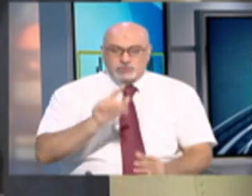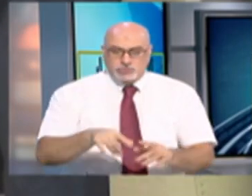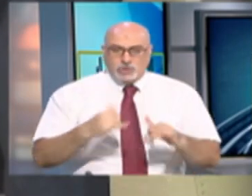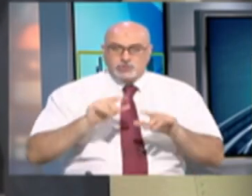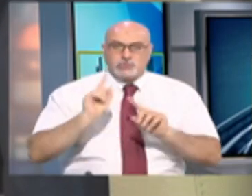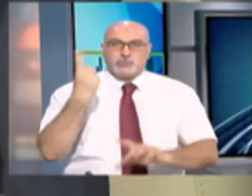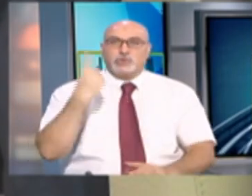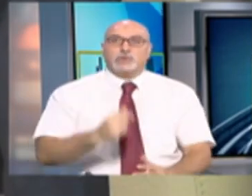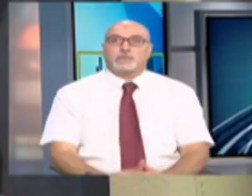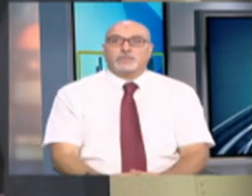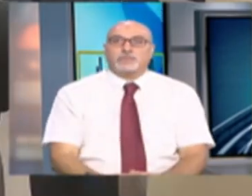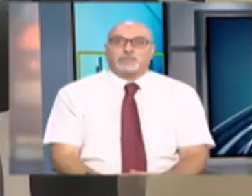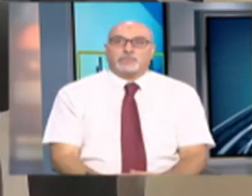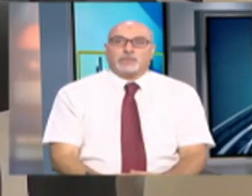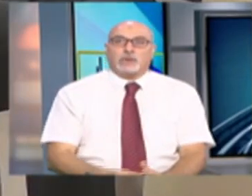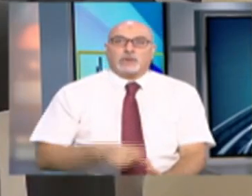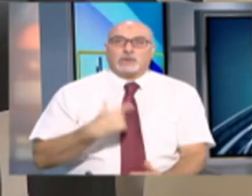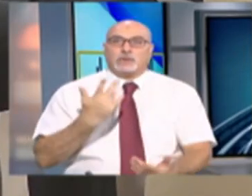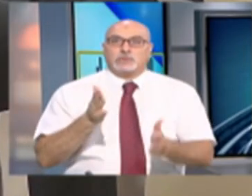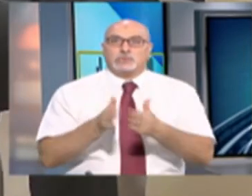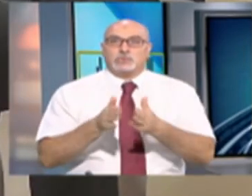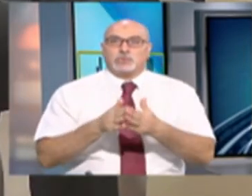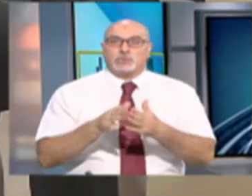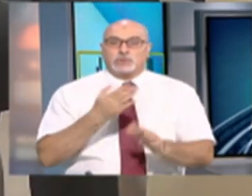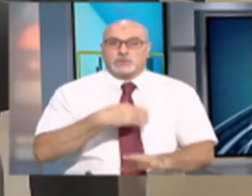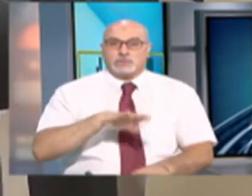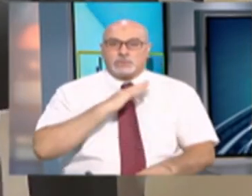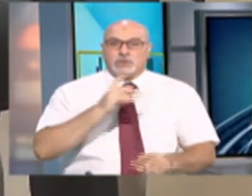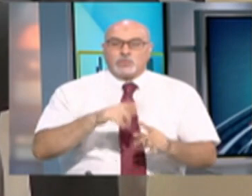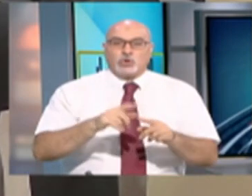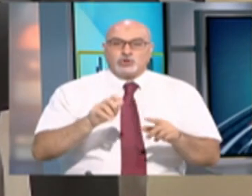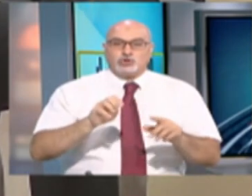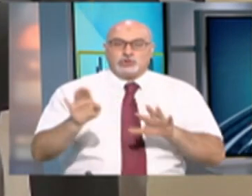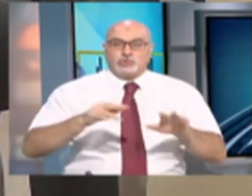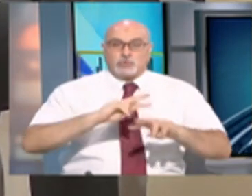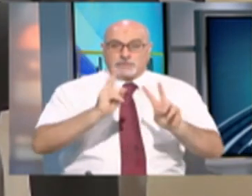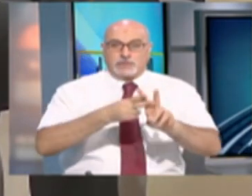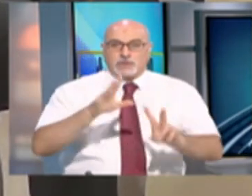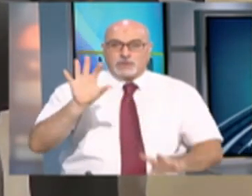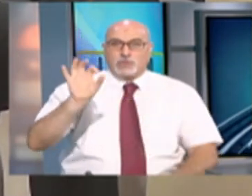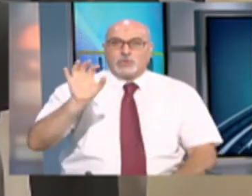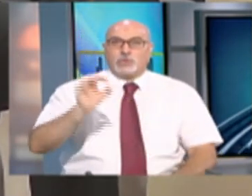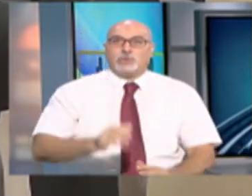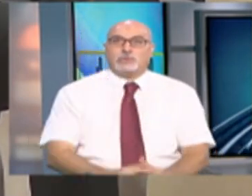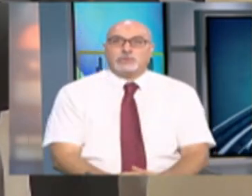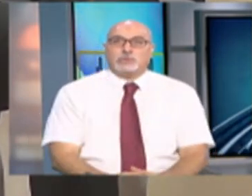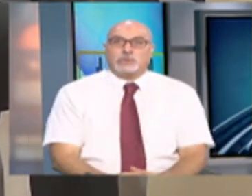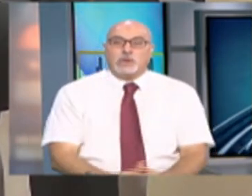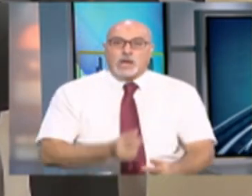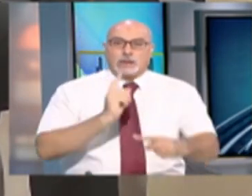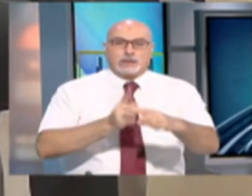ولكن أنا نطلب من مسؤولين على توزيع المياه في وهران ممنوع